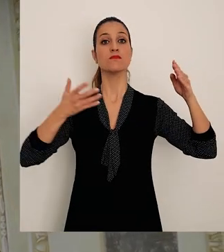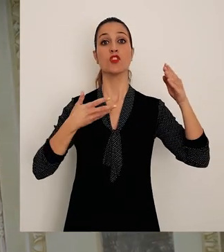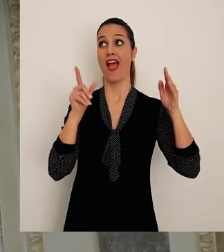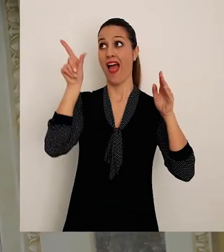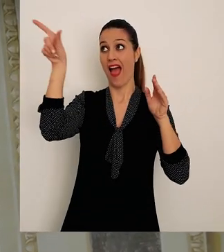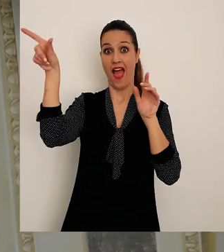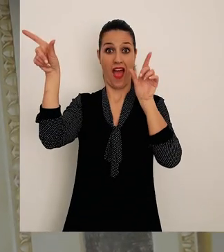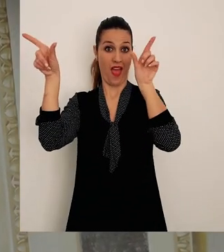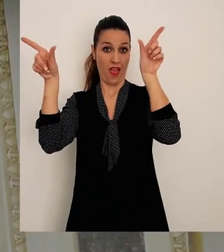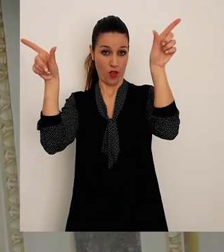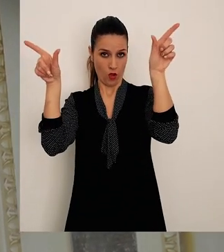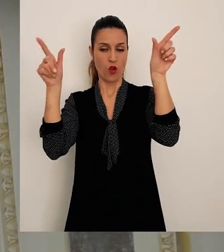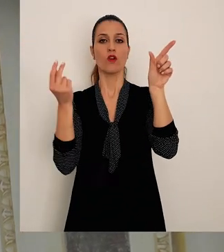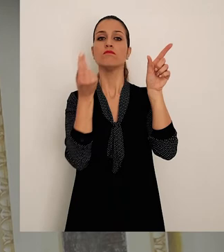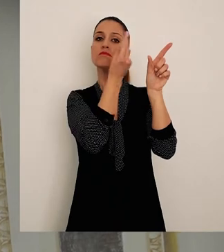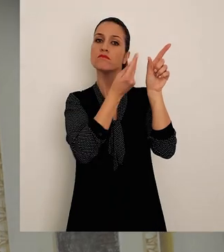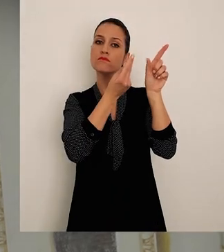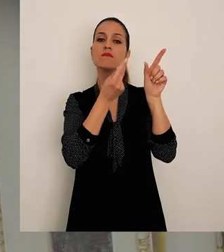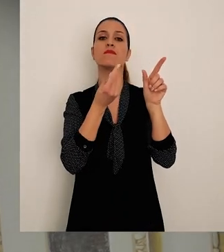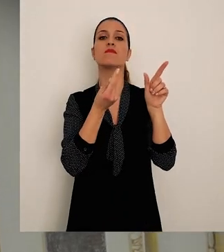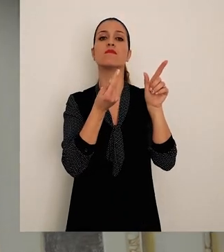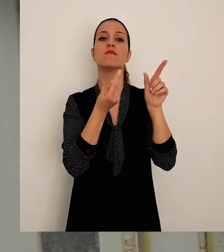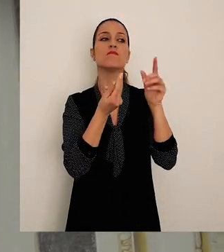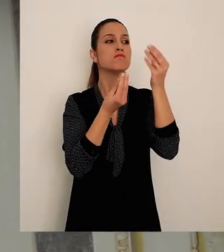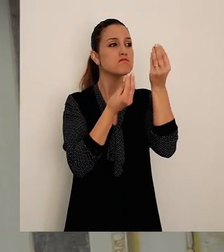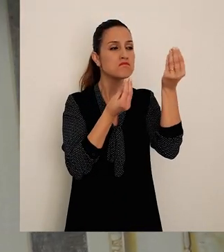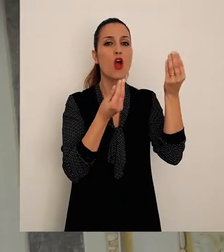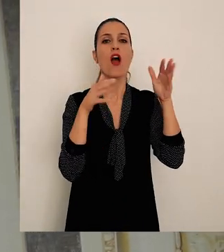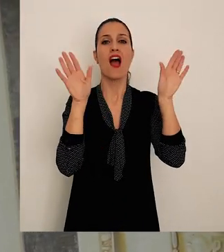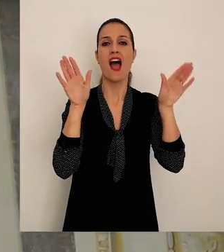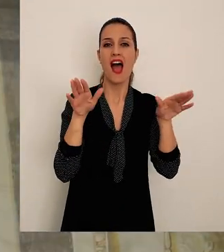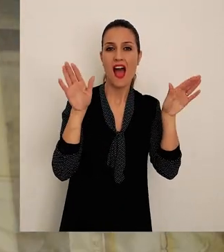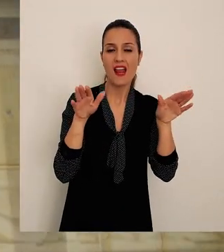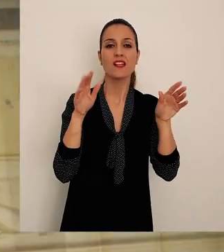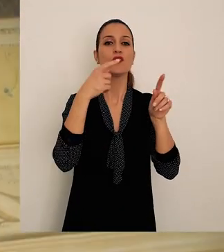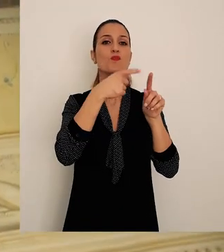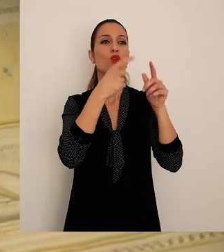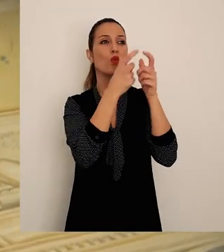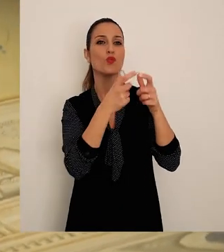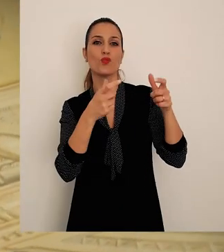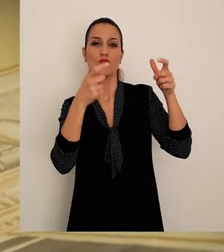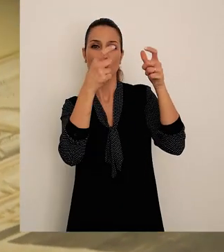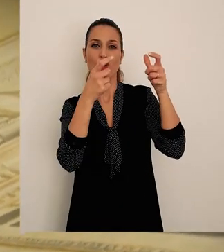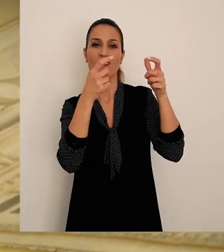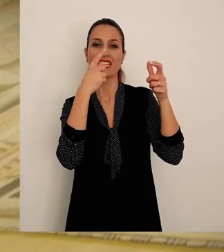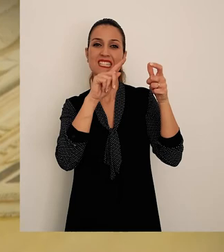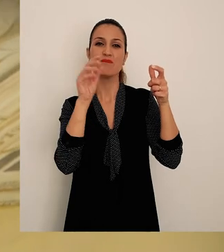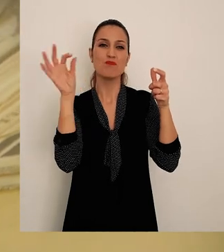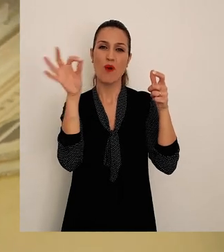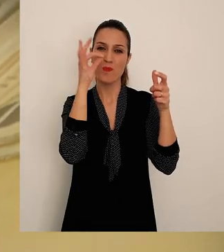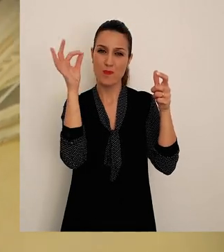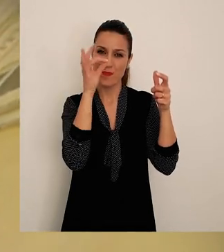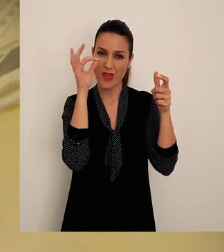Nelle sezioni angolari della volta vi sono raffigurati soggetti alati con grandi trofei a decorazione vegetale e canestri di